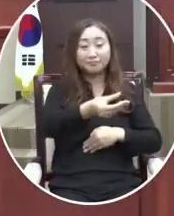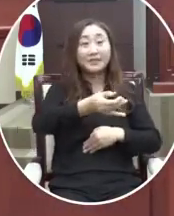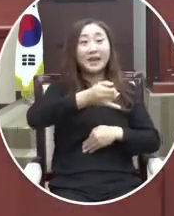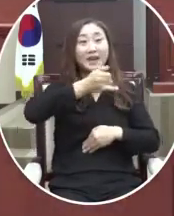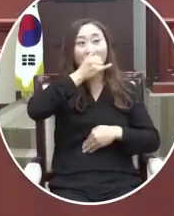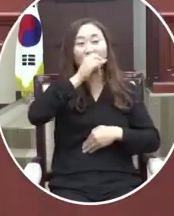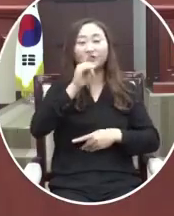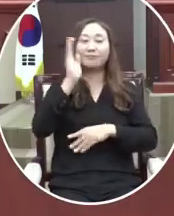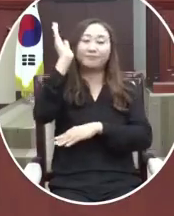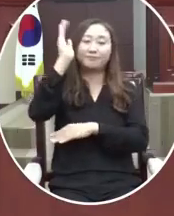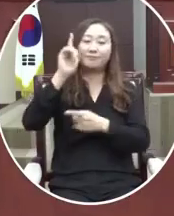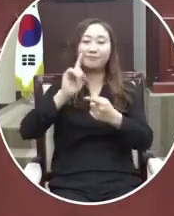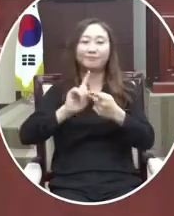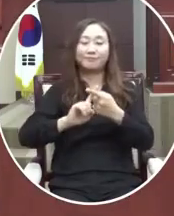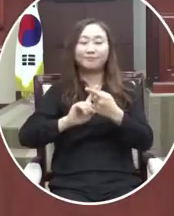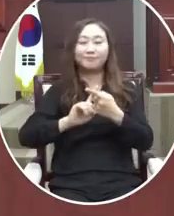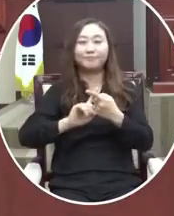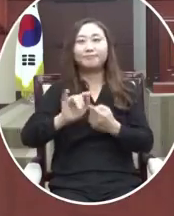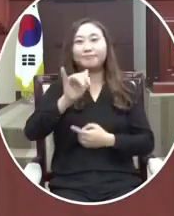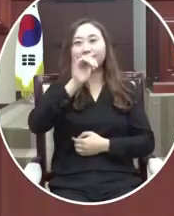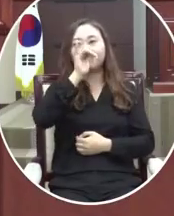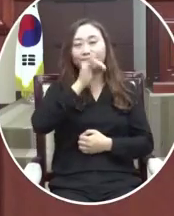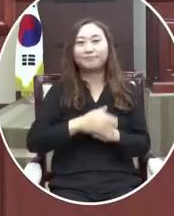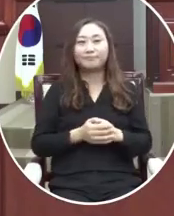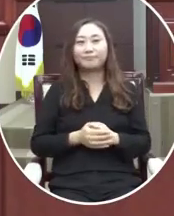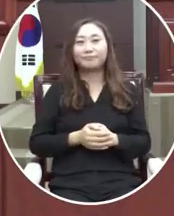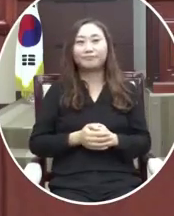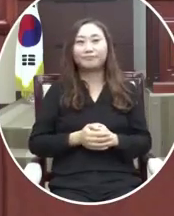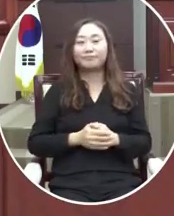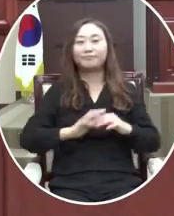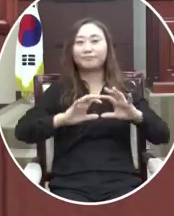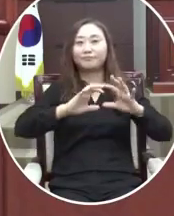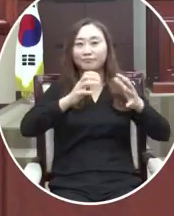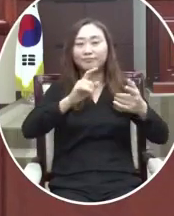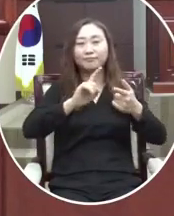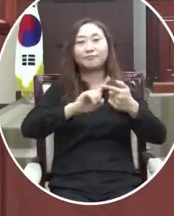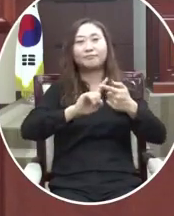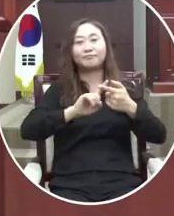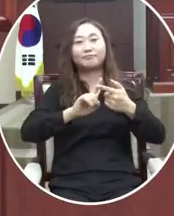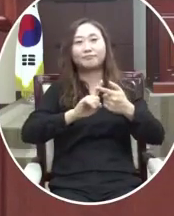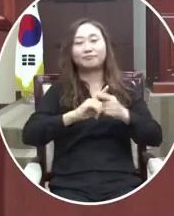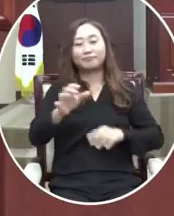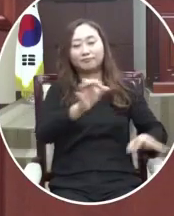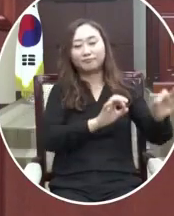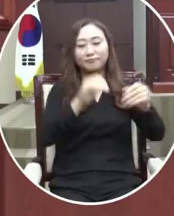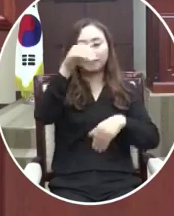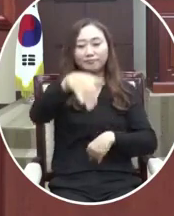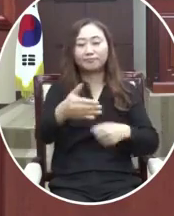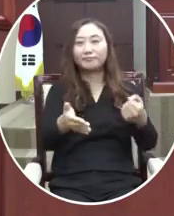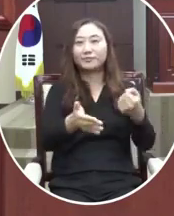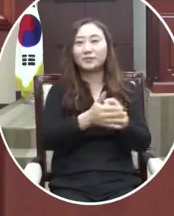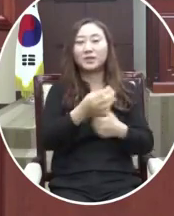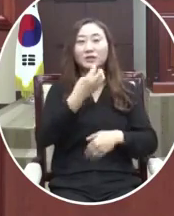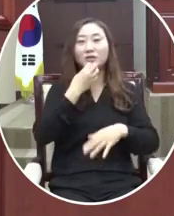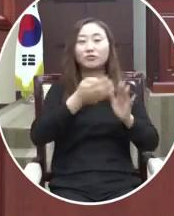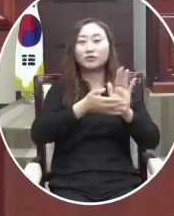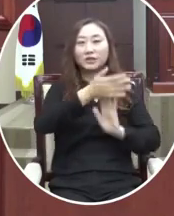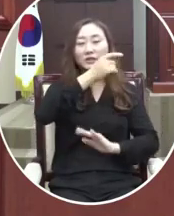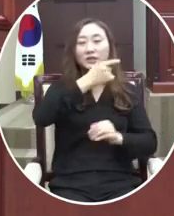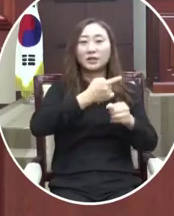돼서 매우 뜻깊게 생각합니다 글로벌 경제 불안과 지속되는 경기 침체로 서울시는